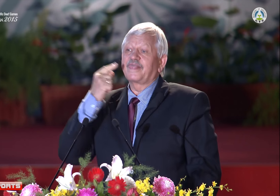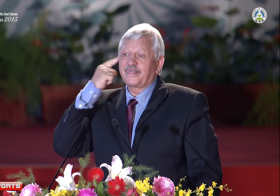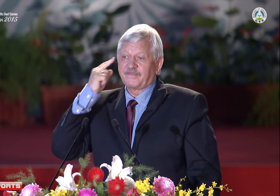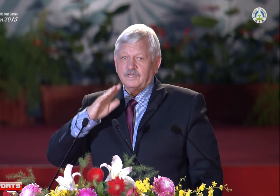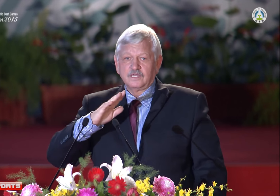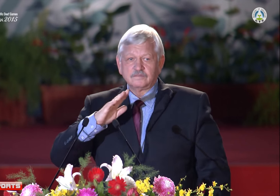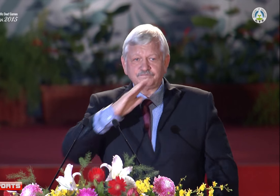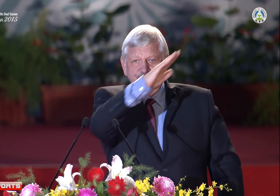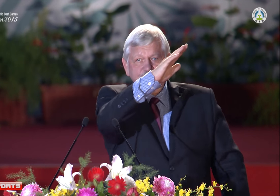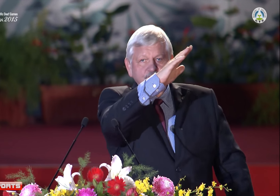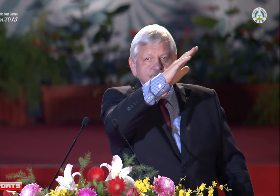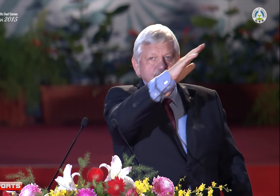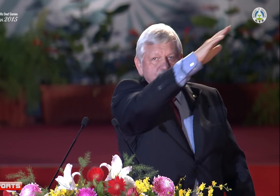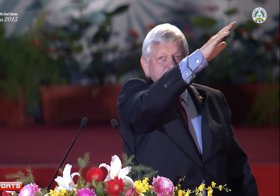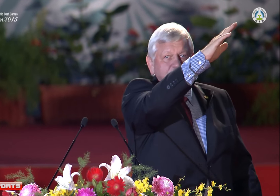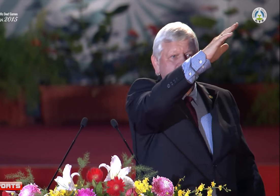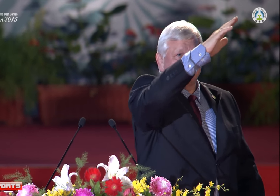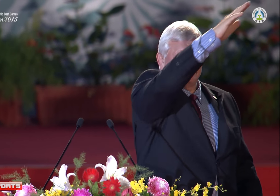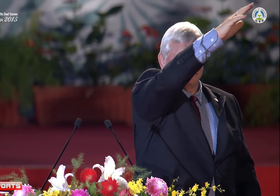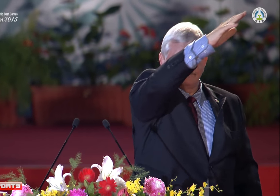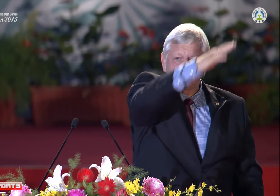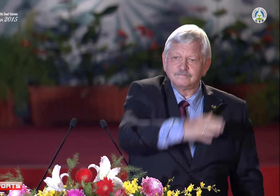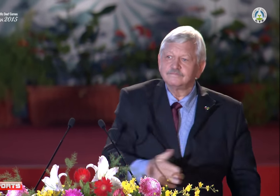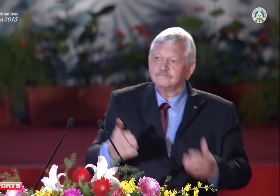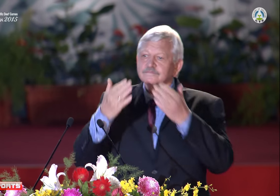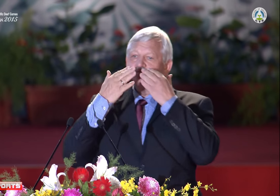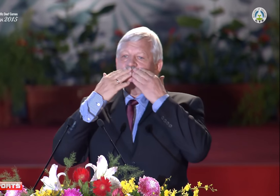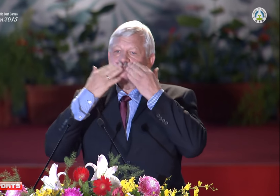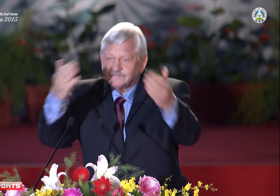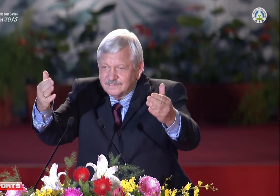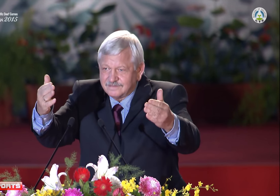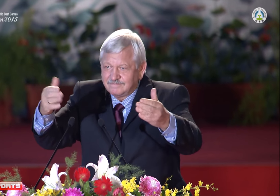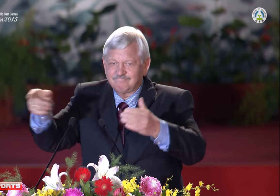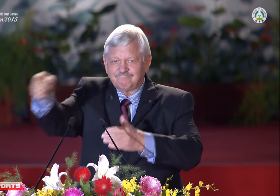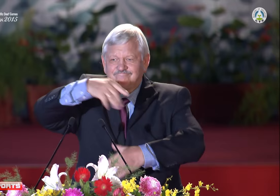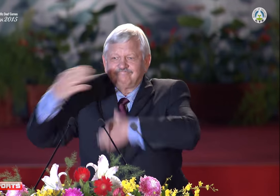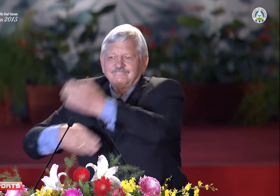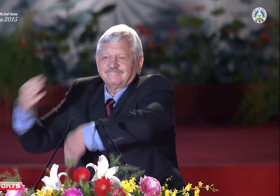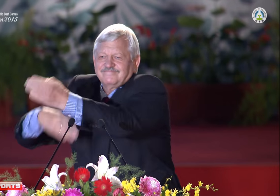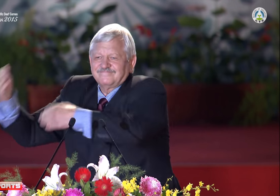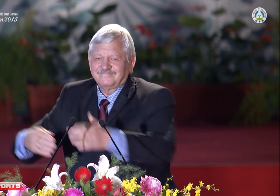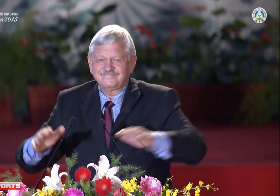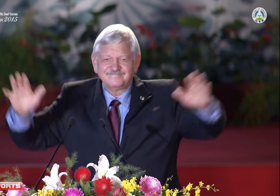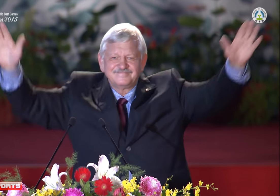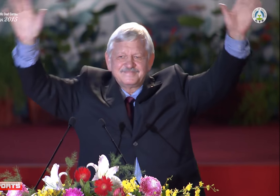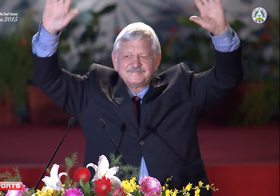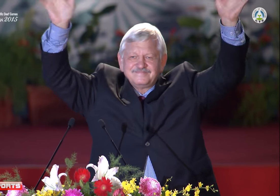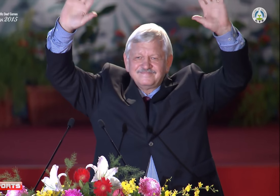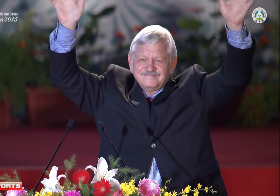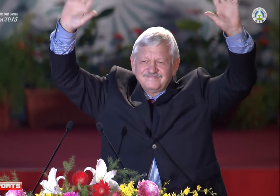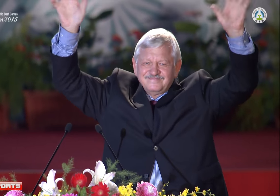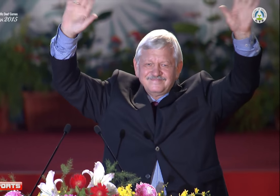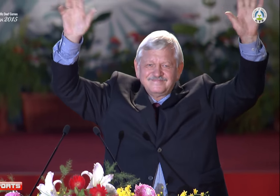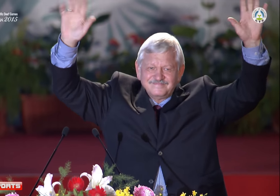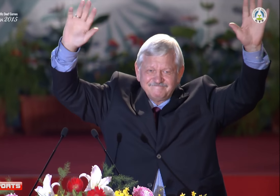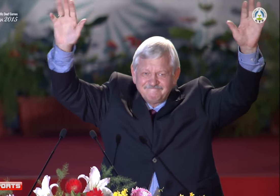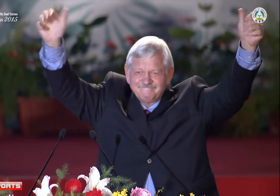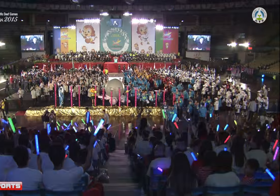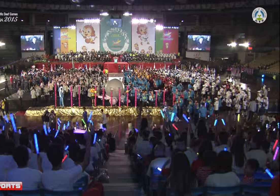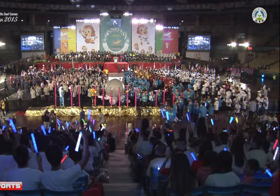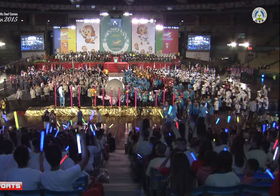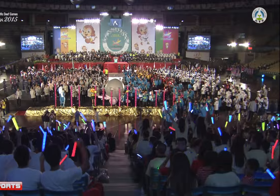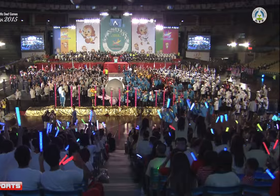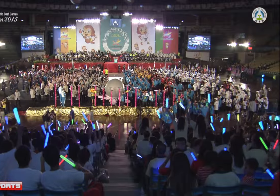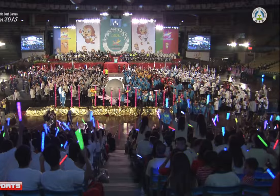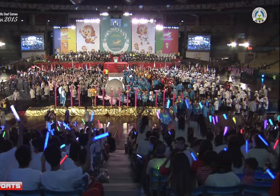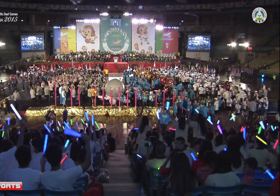希望我们的听障运动能够跟听人的运动一样同步的发展，逐渐的壮大。在未